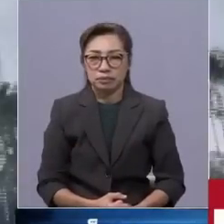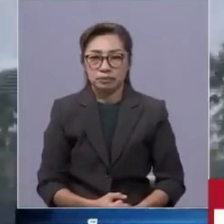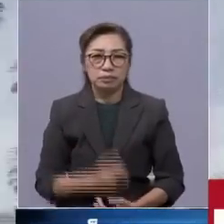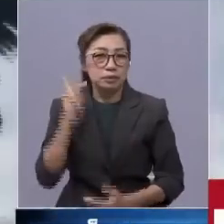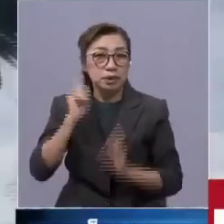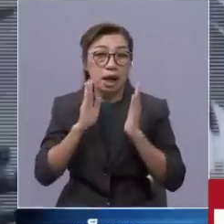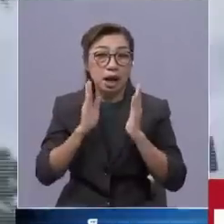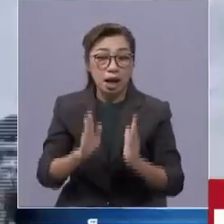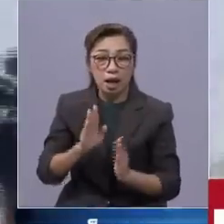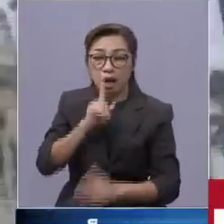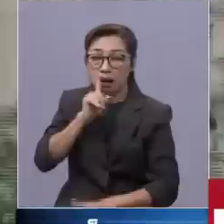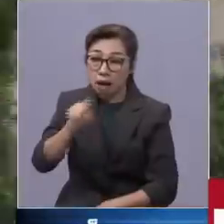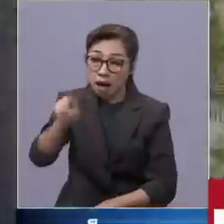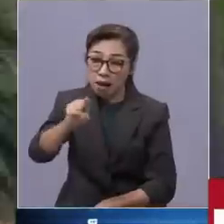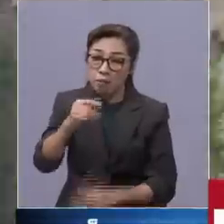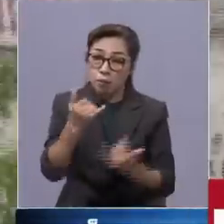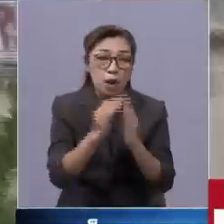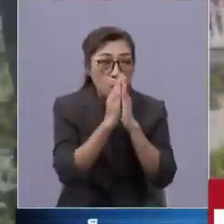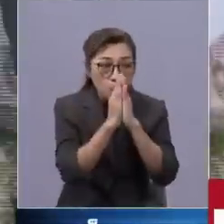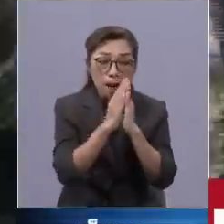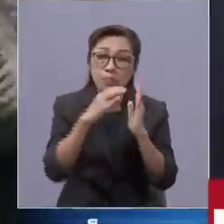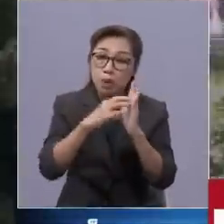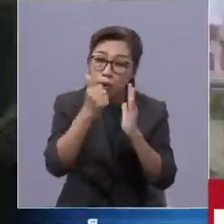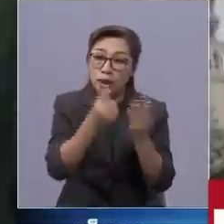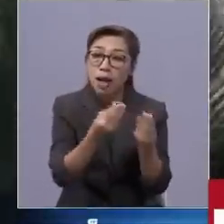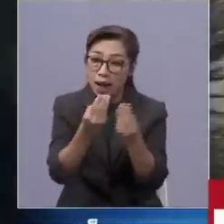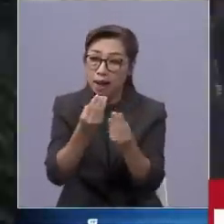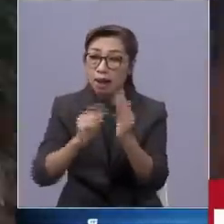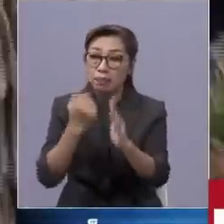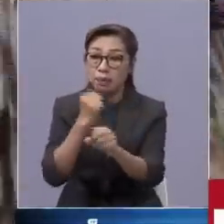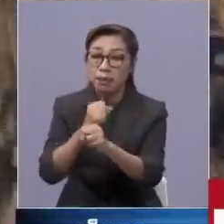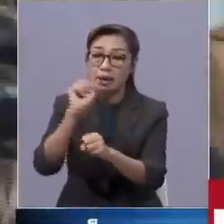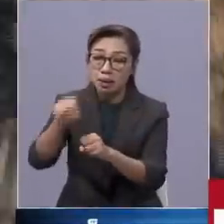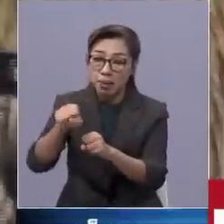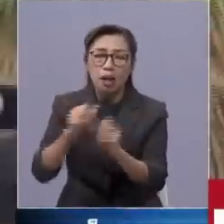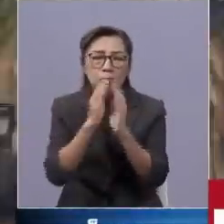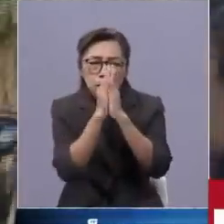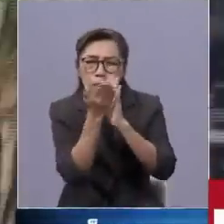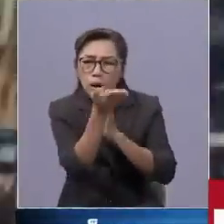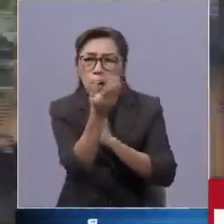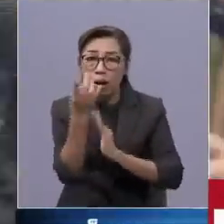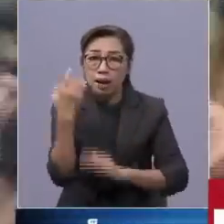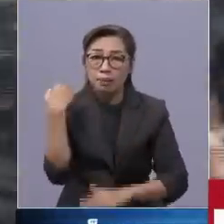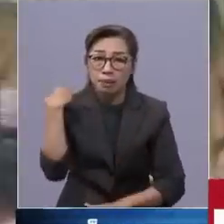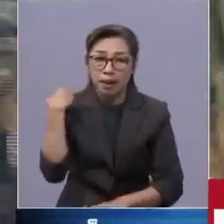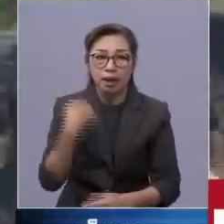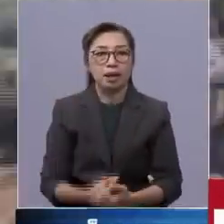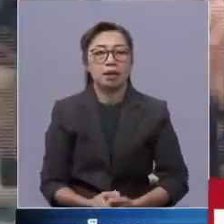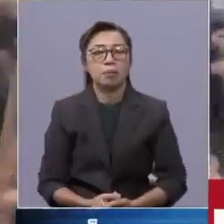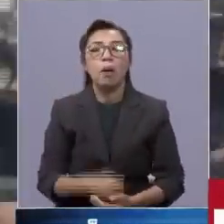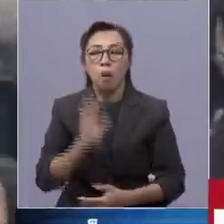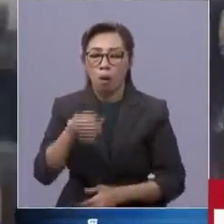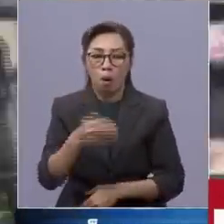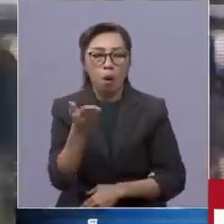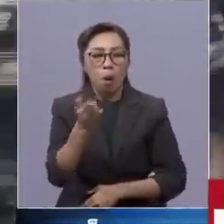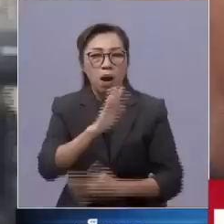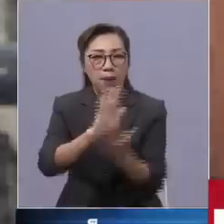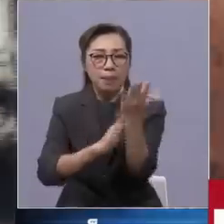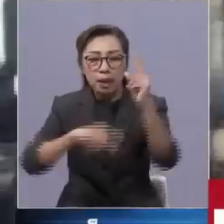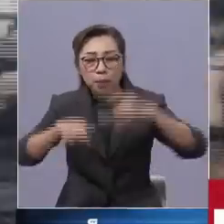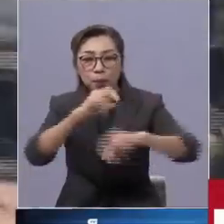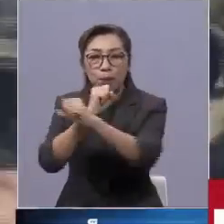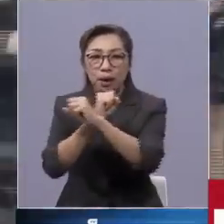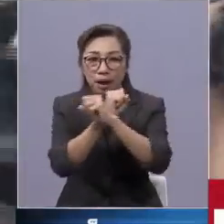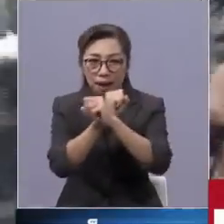ถือเป็นความเป็นสิริมงคลก่อนที่จะเริ่มทำงานได้ขอพรอะไรบ้างคะ คุ้มครองปกป้องบ้านเมืองครับ จะขอหลังพลังง